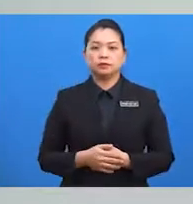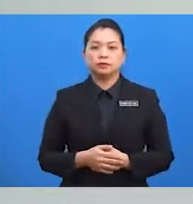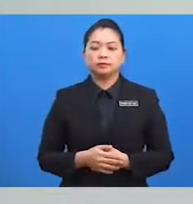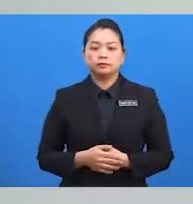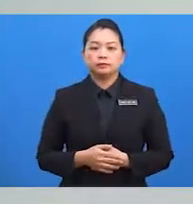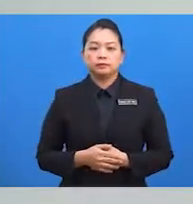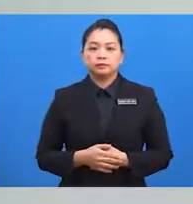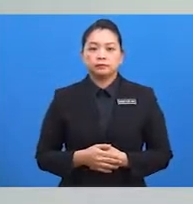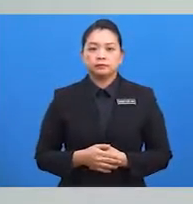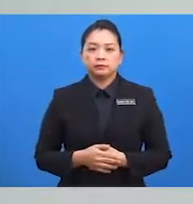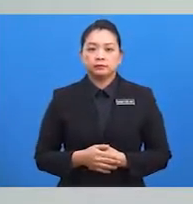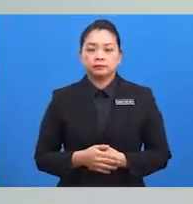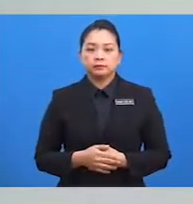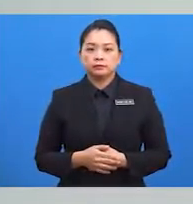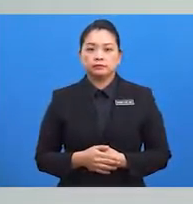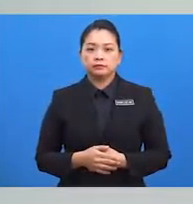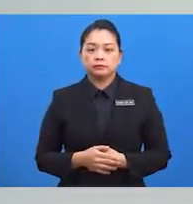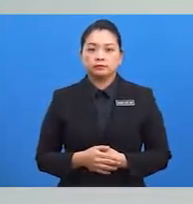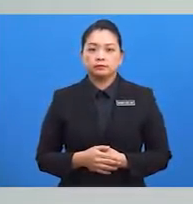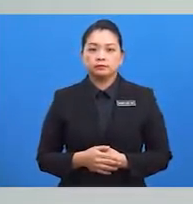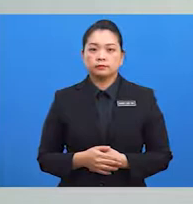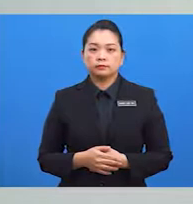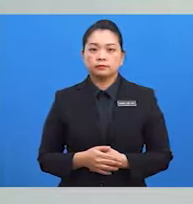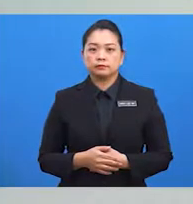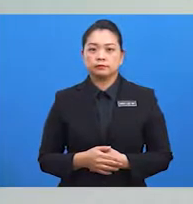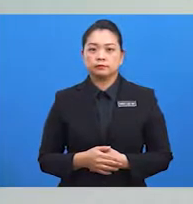jawaban untuk soal yang kedua ialah